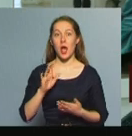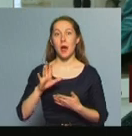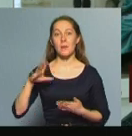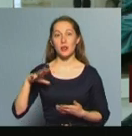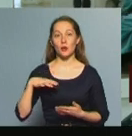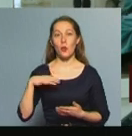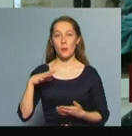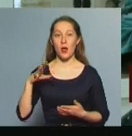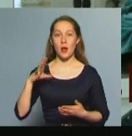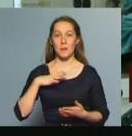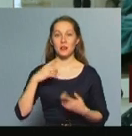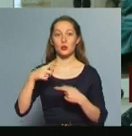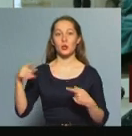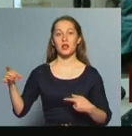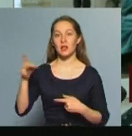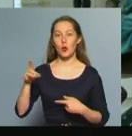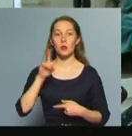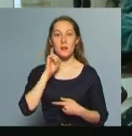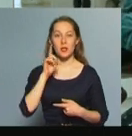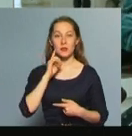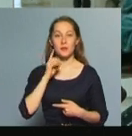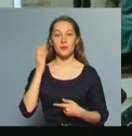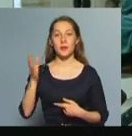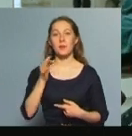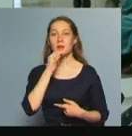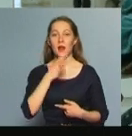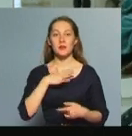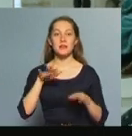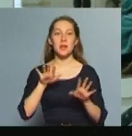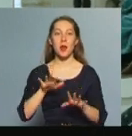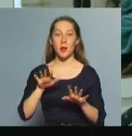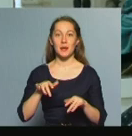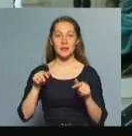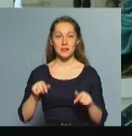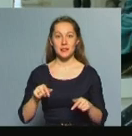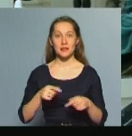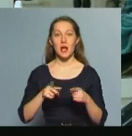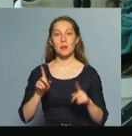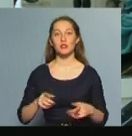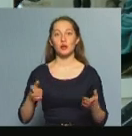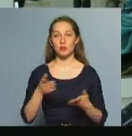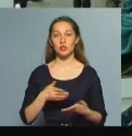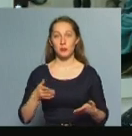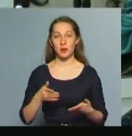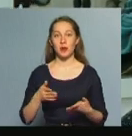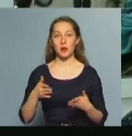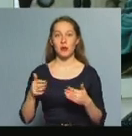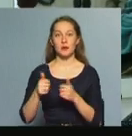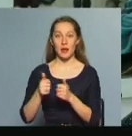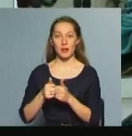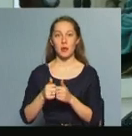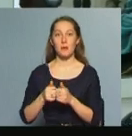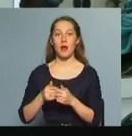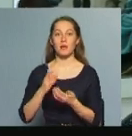которые из других районов. Их привлекала расположенность Игринского района. Мы все-таки на перекрестке, да, близко находимся, на